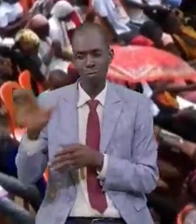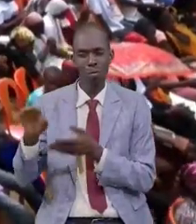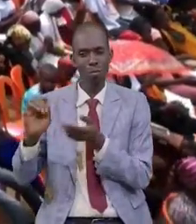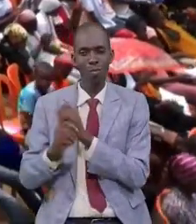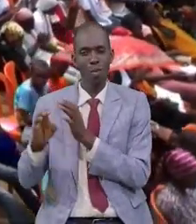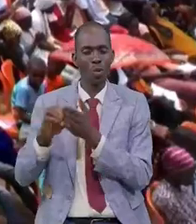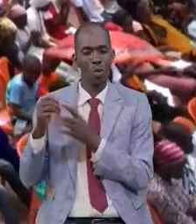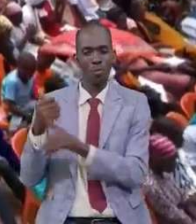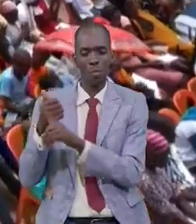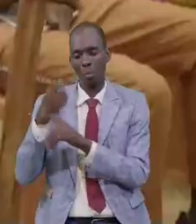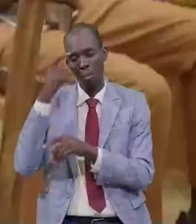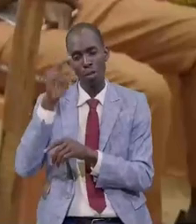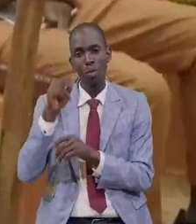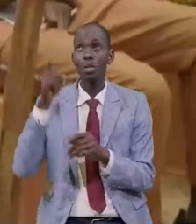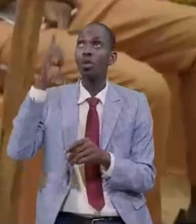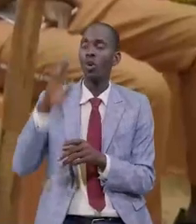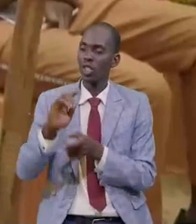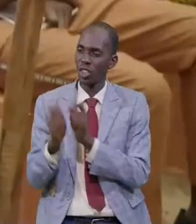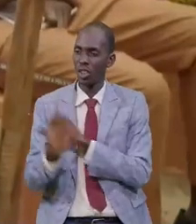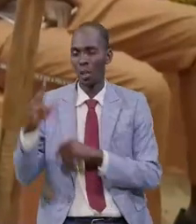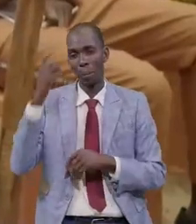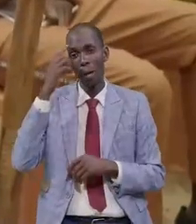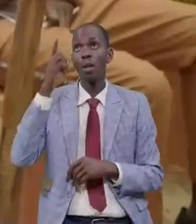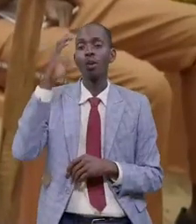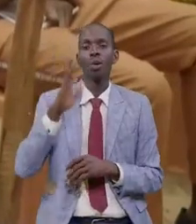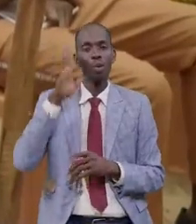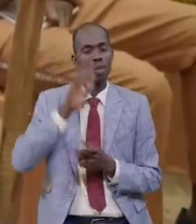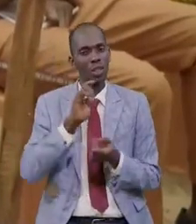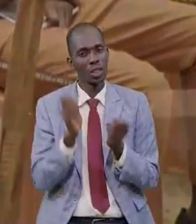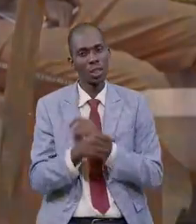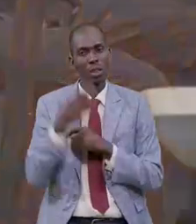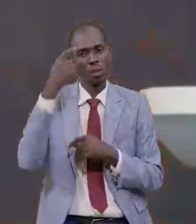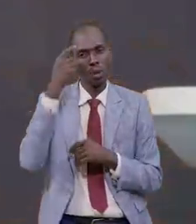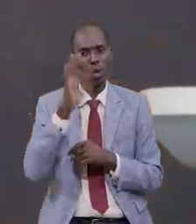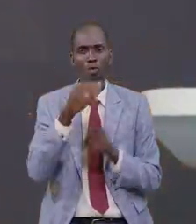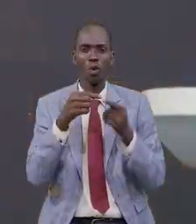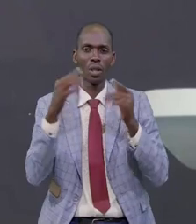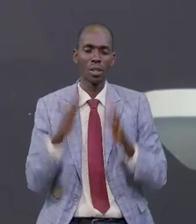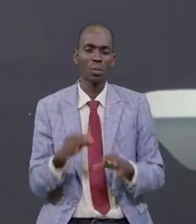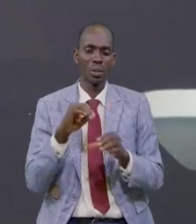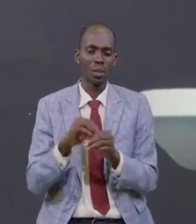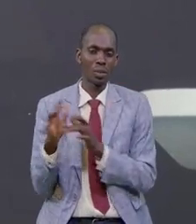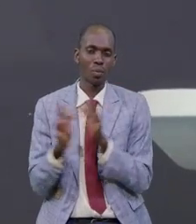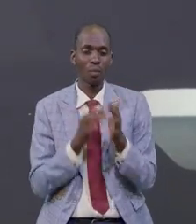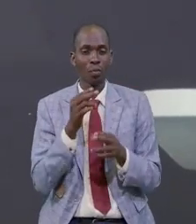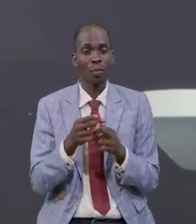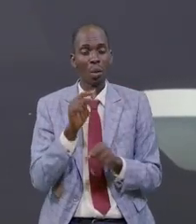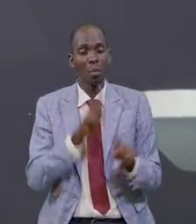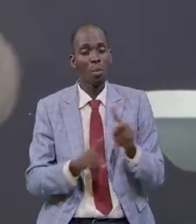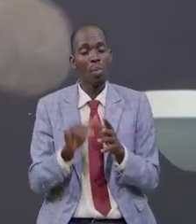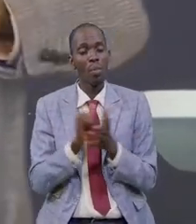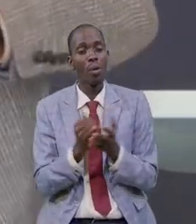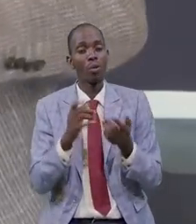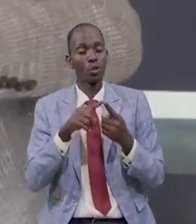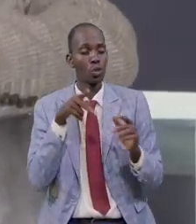d'idée Dieu fera changer les idées à tes ennemis C qui veulent tuer le rêve tuer le rêve et tuer le